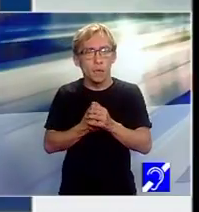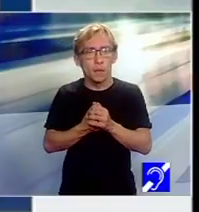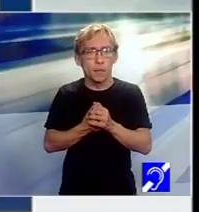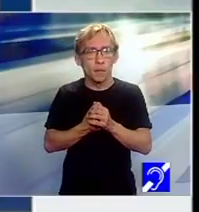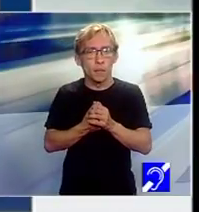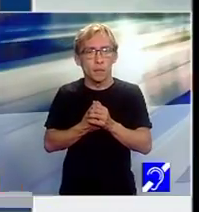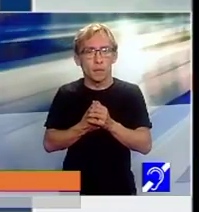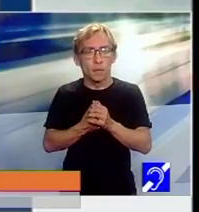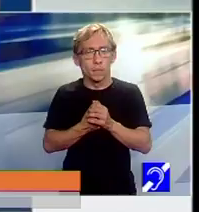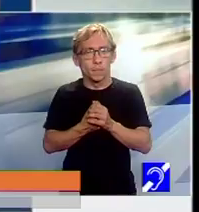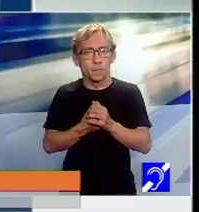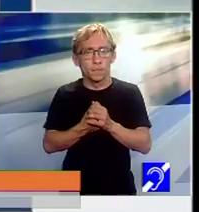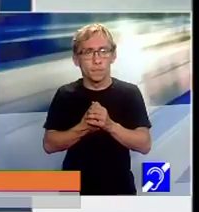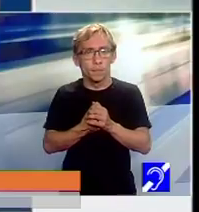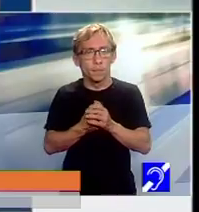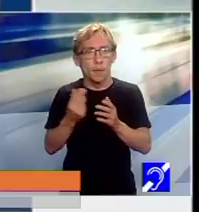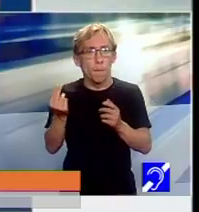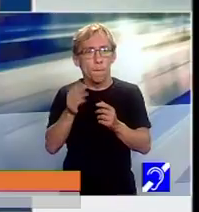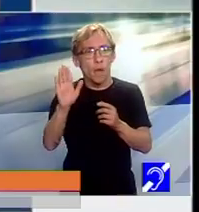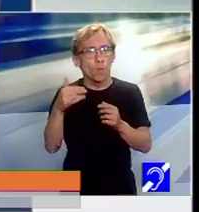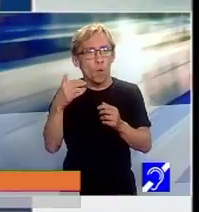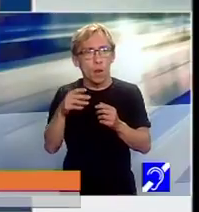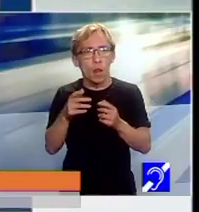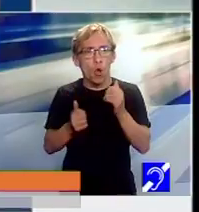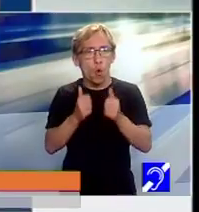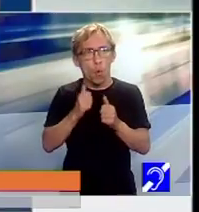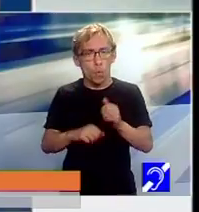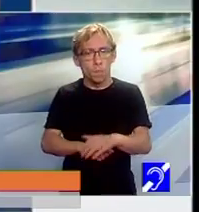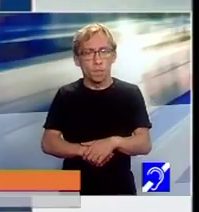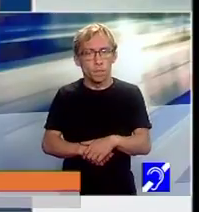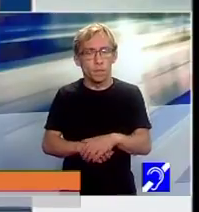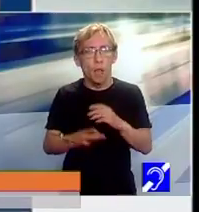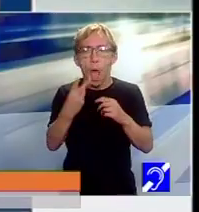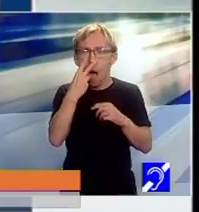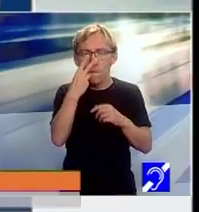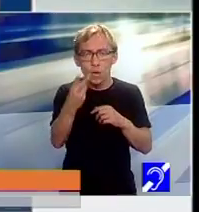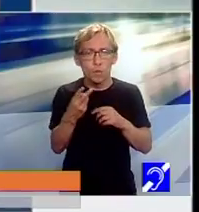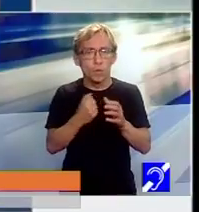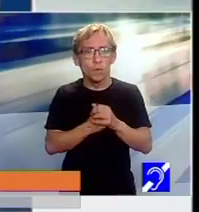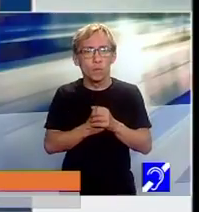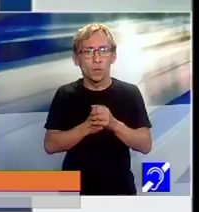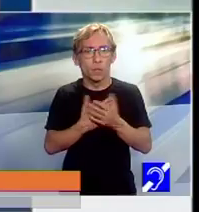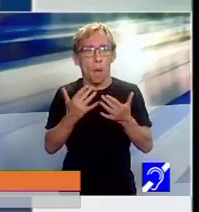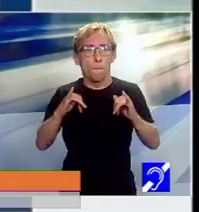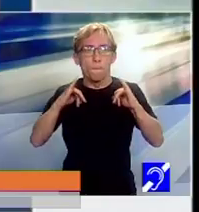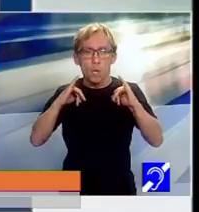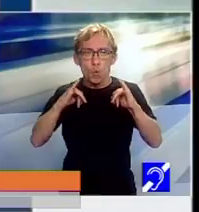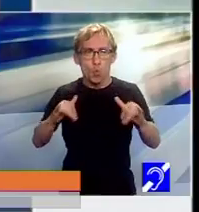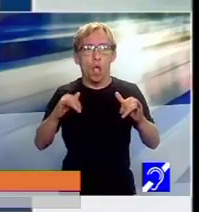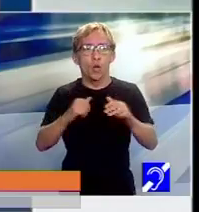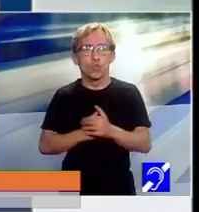concurenți care, de fapt, au teama asta de a veni în studio, dar am văzut că au prins curaj, la Timișoara au venit